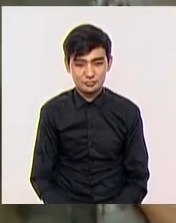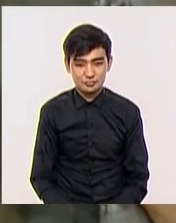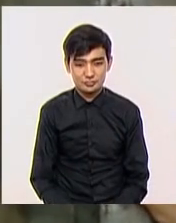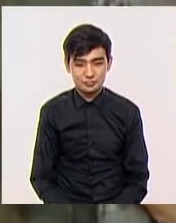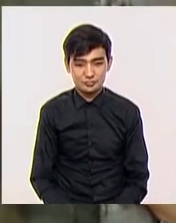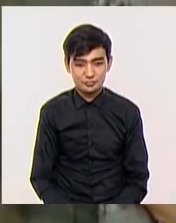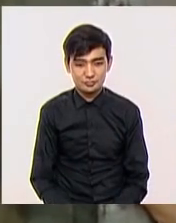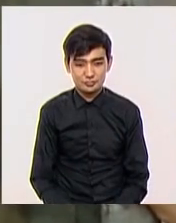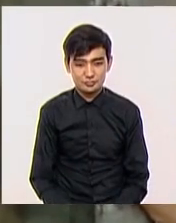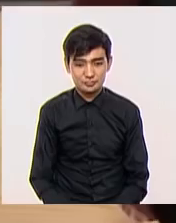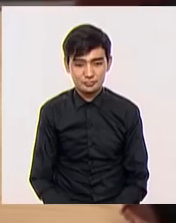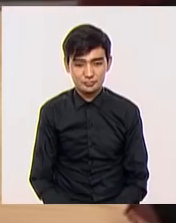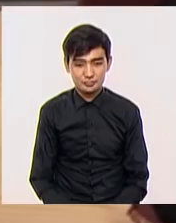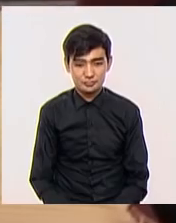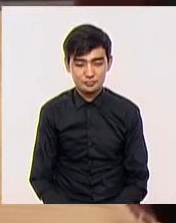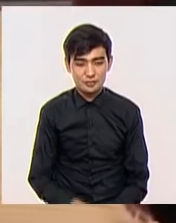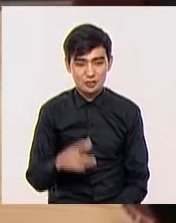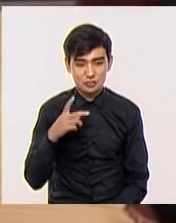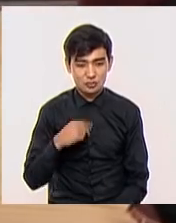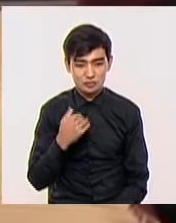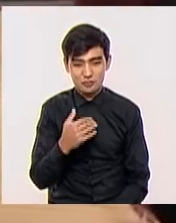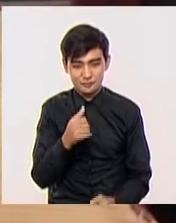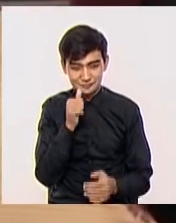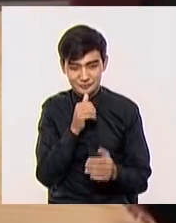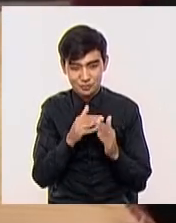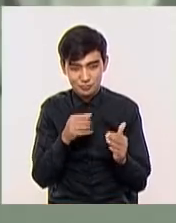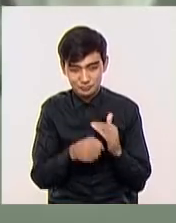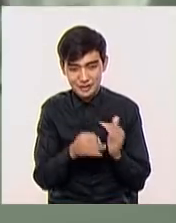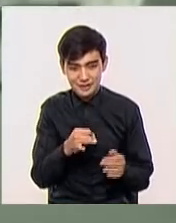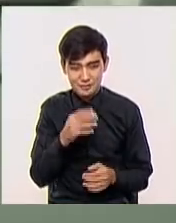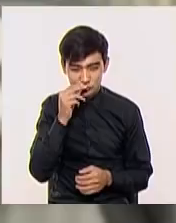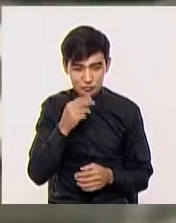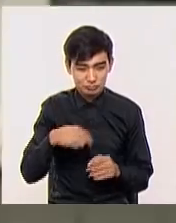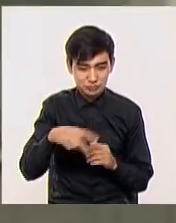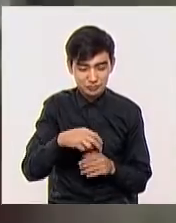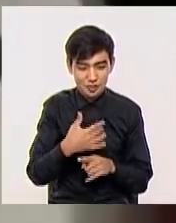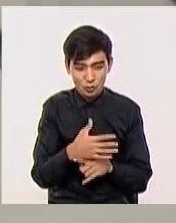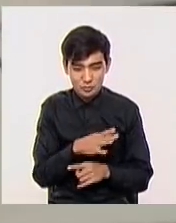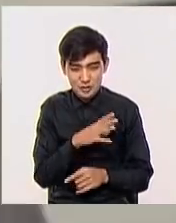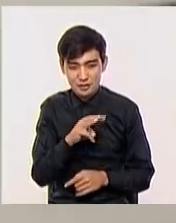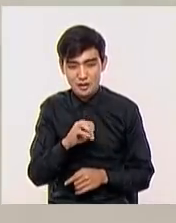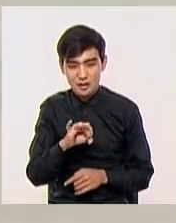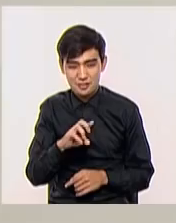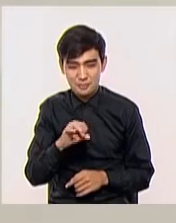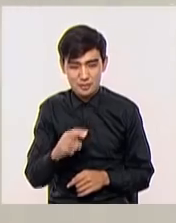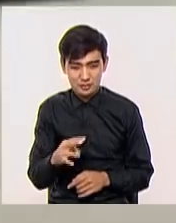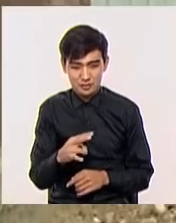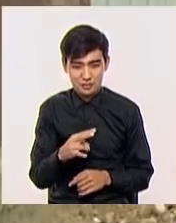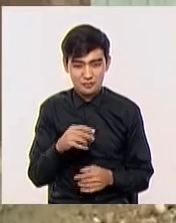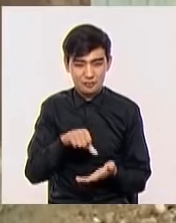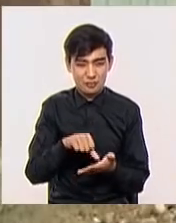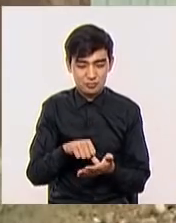Жолда ұстап алып кетеді. Қызын үйіне жасырып, ер адамы көшеге тығылып шығып жүргендер талибан әскері болып қалудан